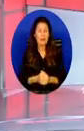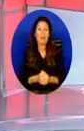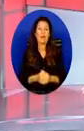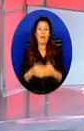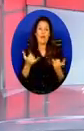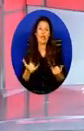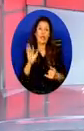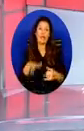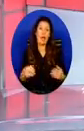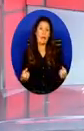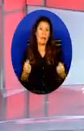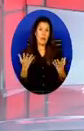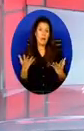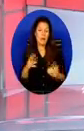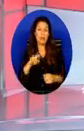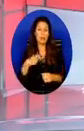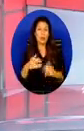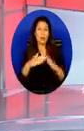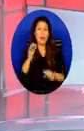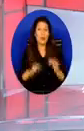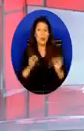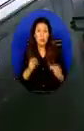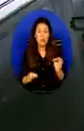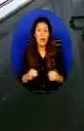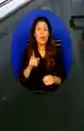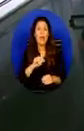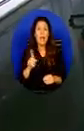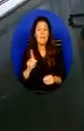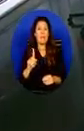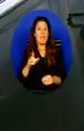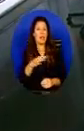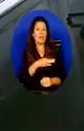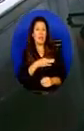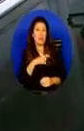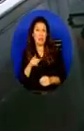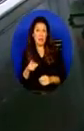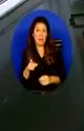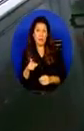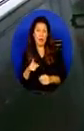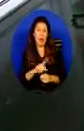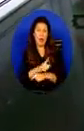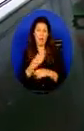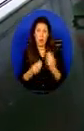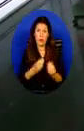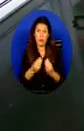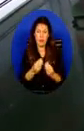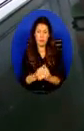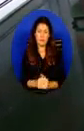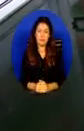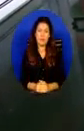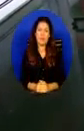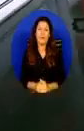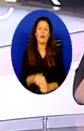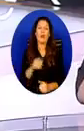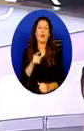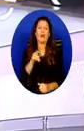דין לנפגעי ונפגעות עבירת מין. אז קודם כל צריך להגיד, הצעת החוק הזאת של חברת הכנסת